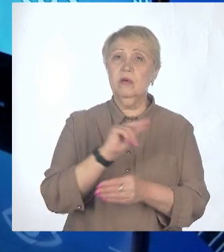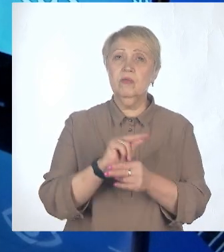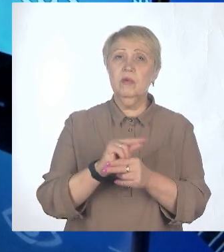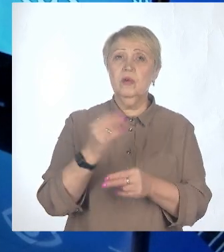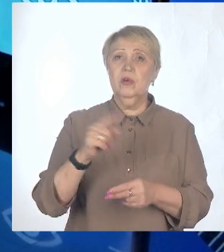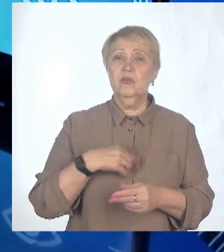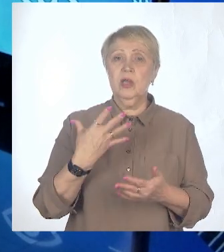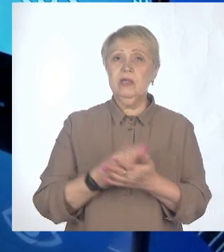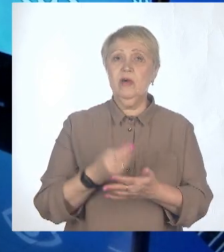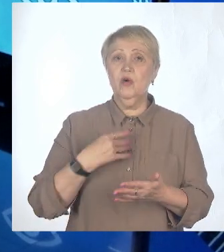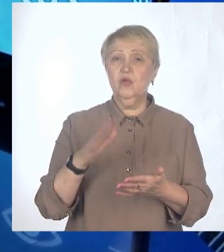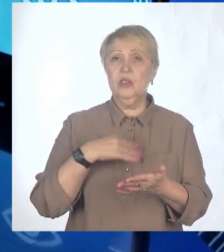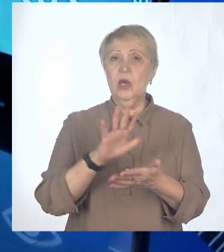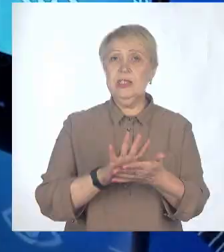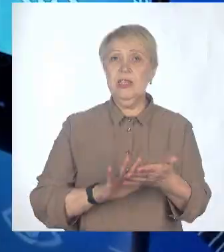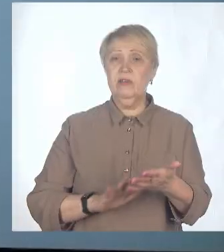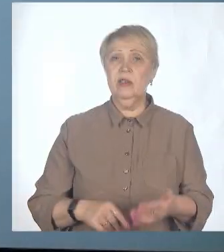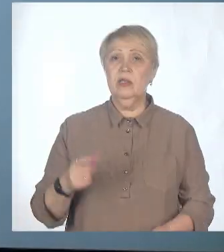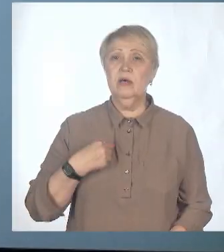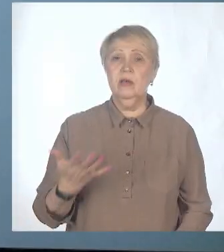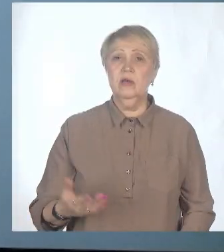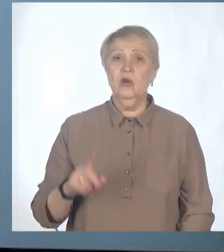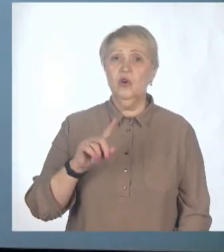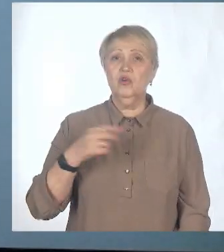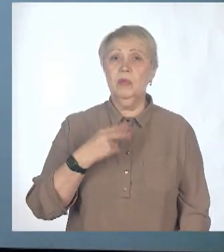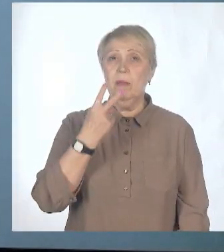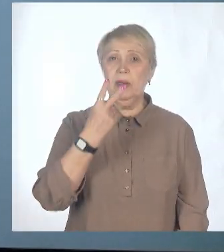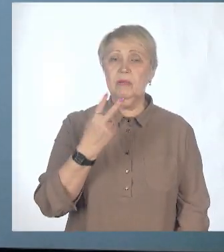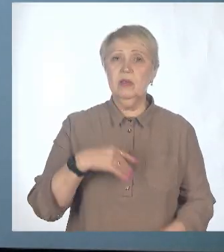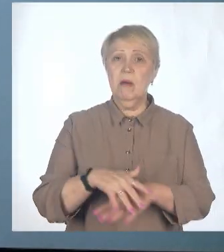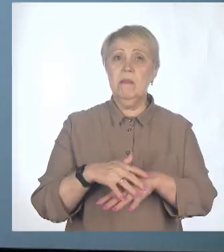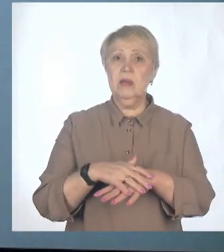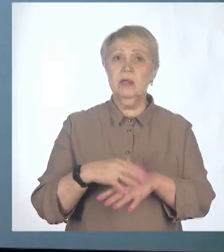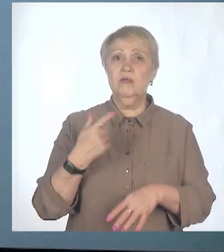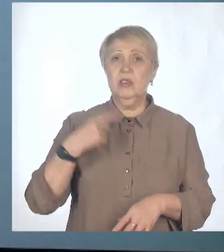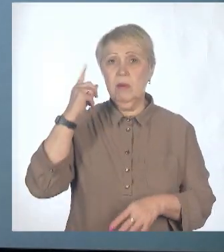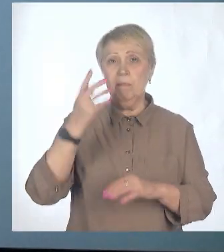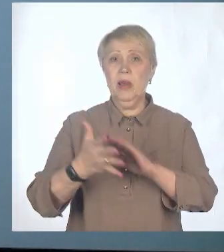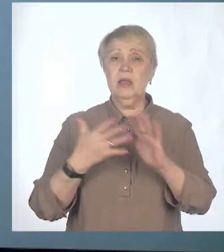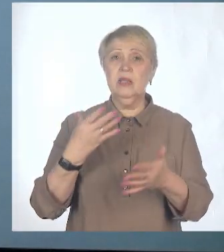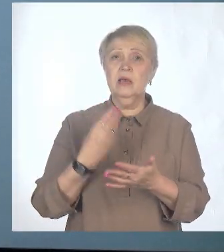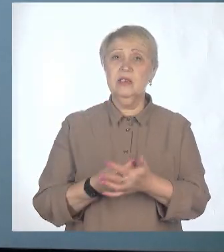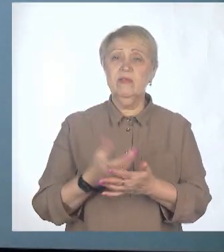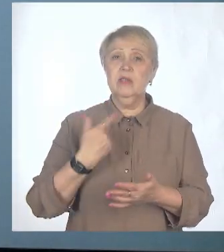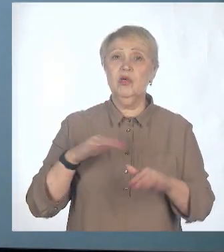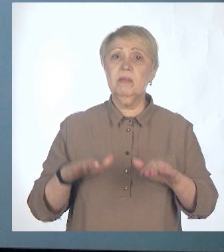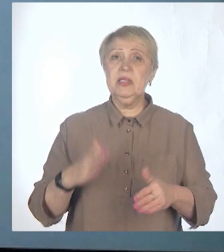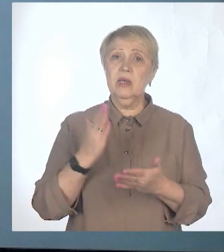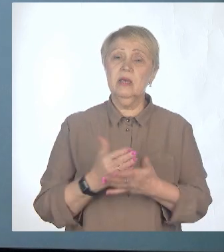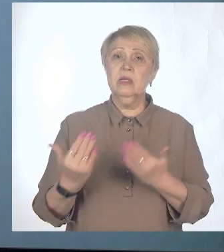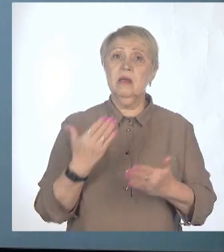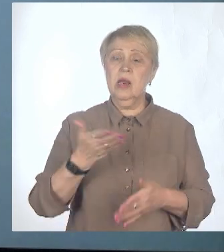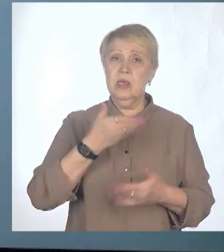что называется, на всякий случай, чтобы пощупать рынок, свои перспективы понять и вследствие, если